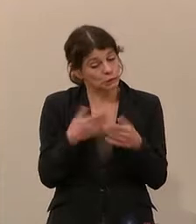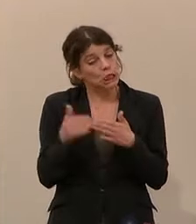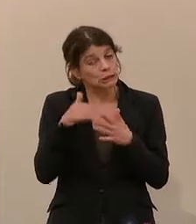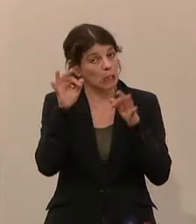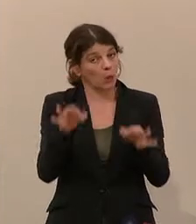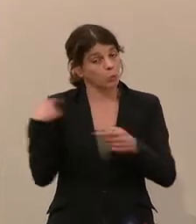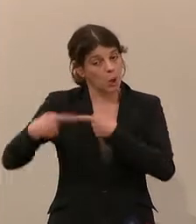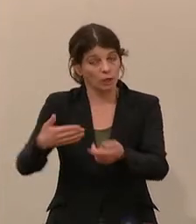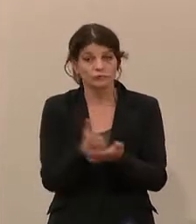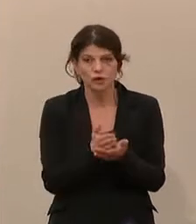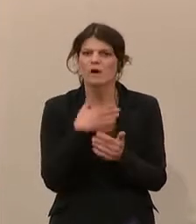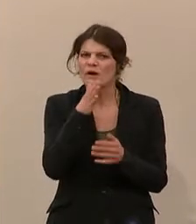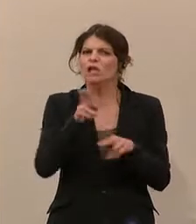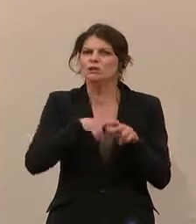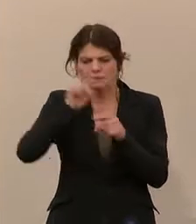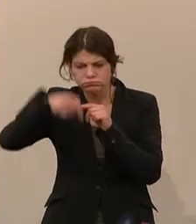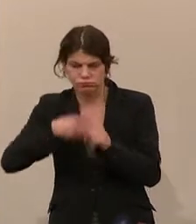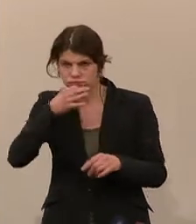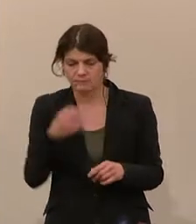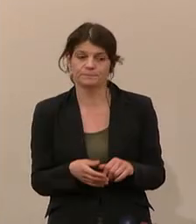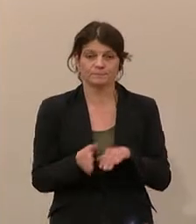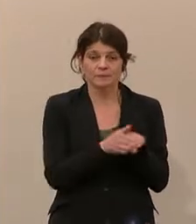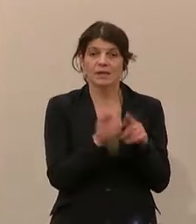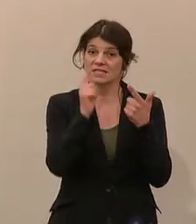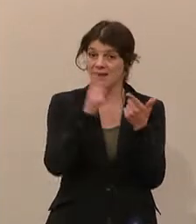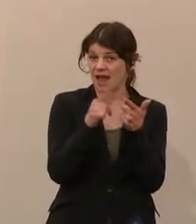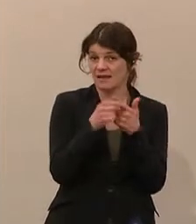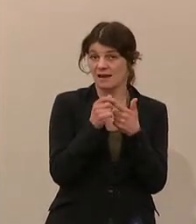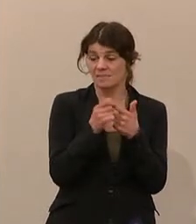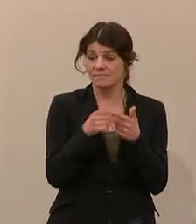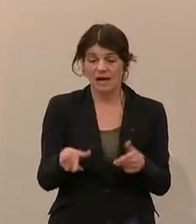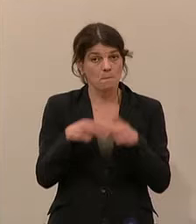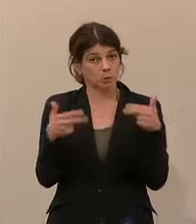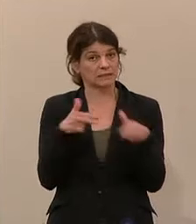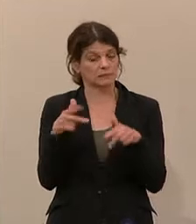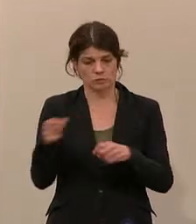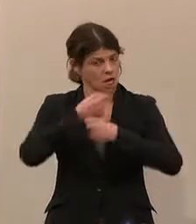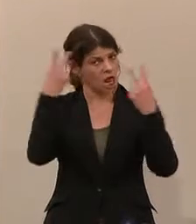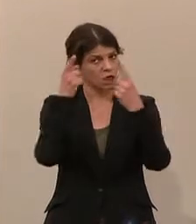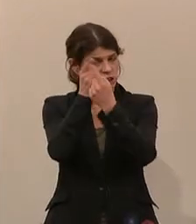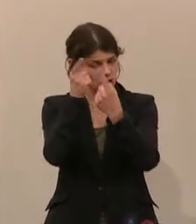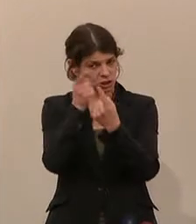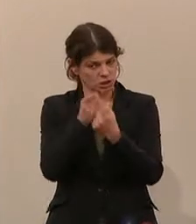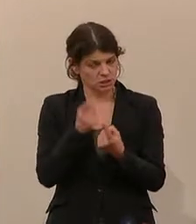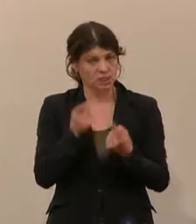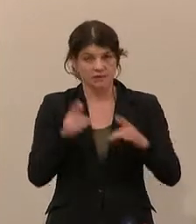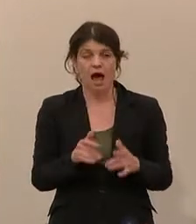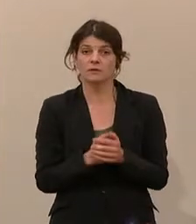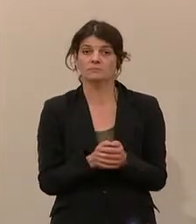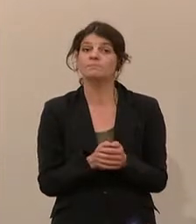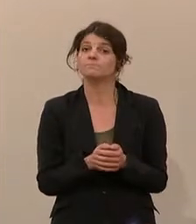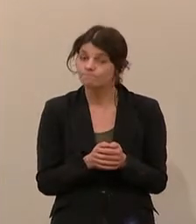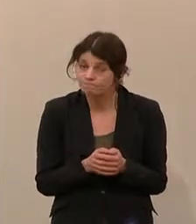werde dann darauf später noch zurückkommen. Die zweite Feststellung, diese Bundesregierung hat klare Zielsetzungen. In